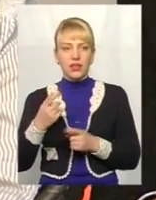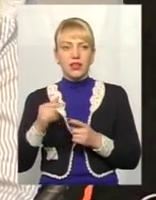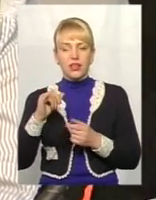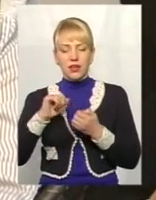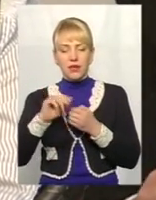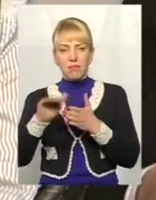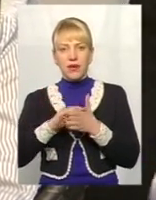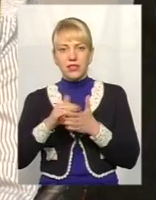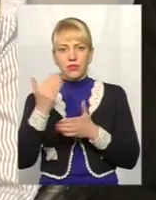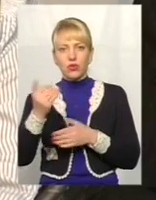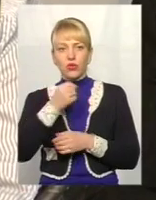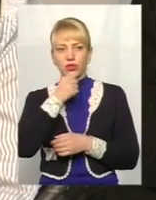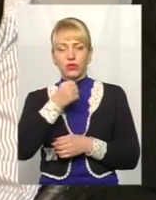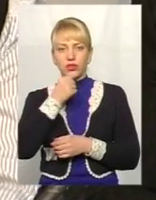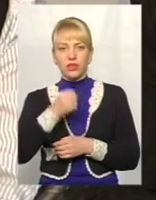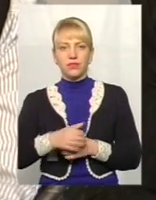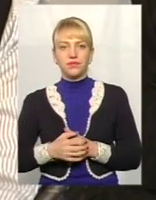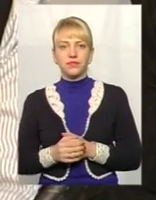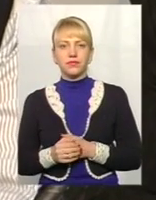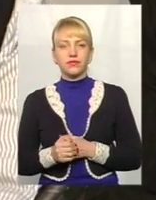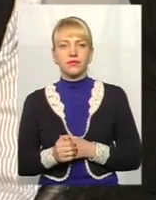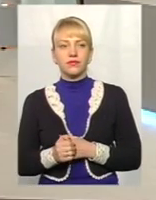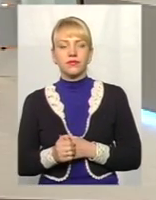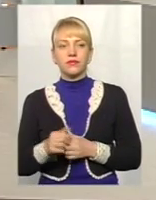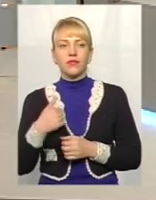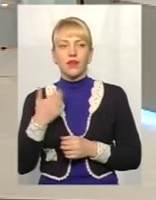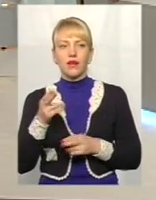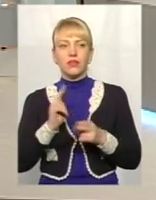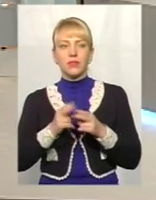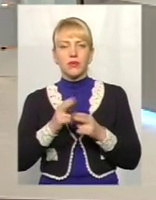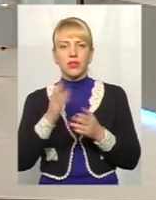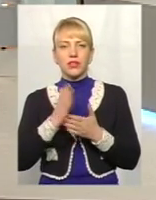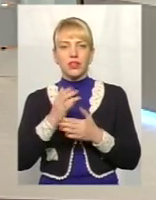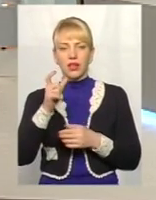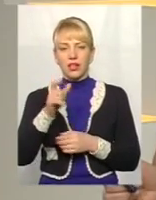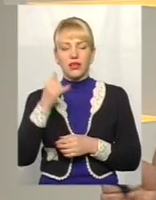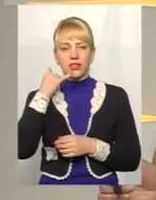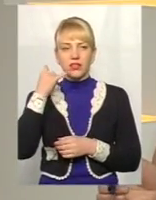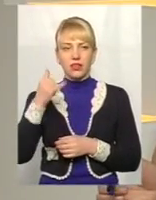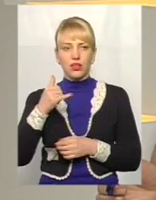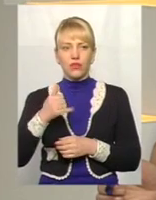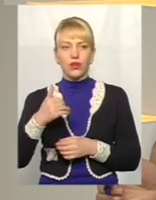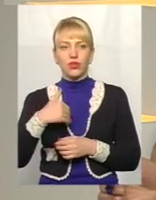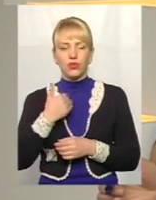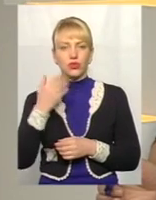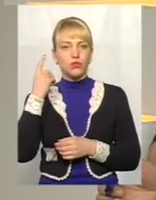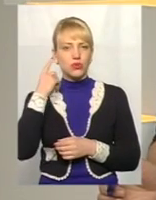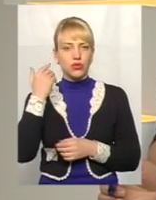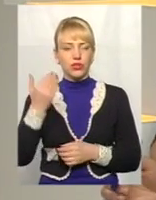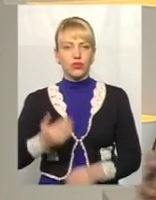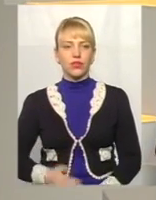прізвище його дідуся. Володимир Григорович, я вас на хвилинку приб'ю. У нас є глядач, який зателефонував в студію, хочемо його